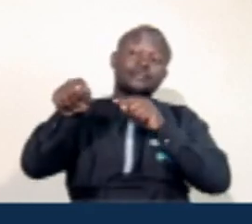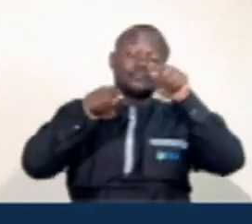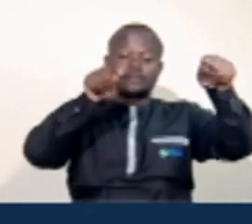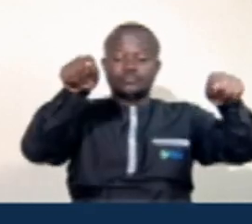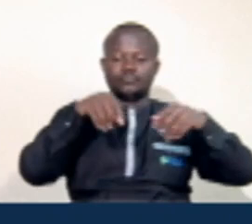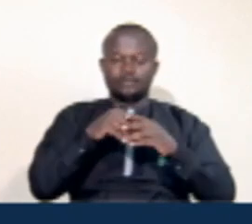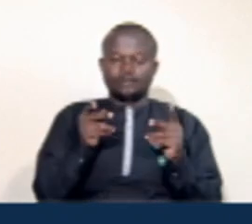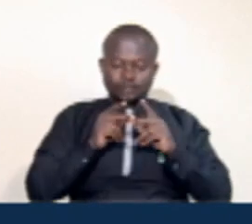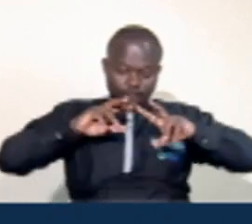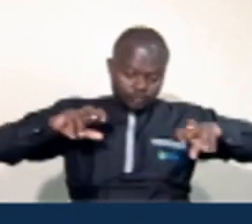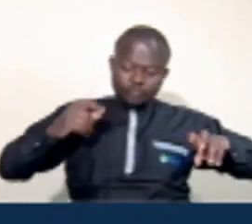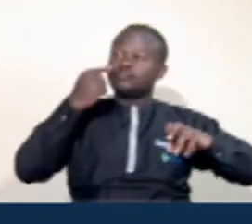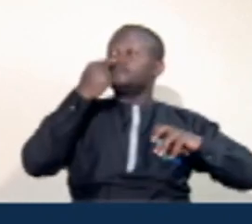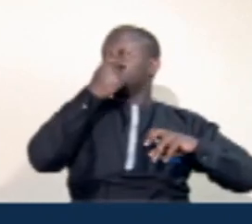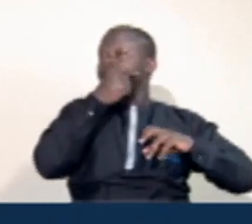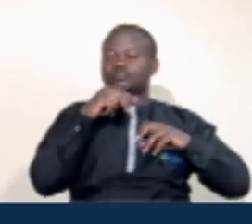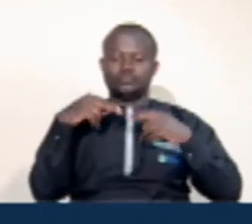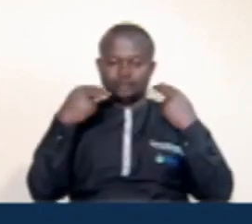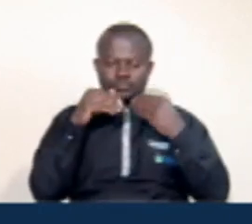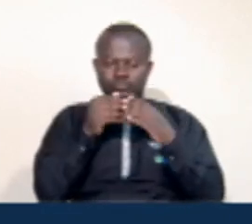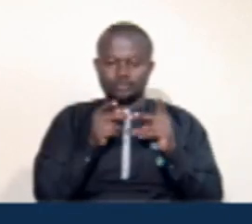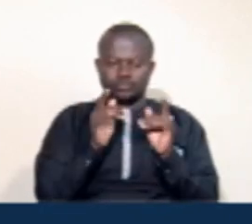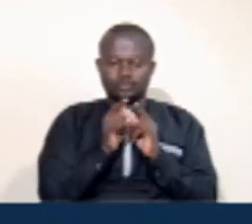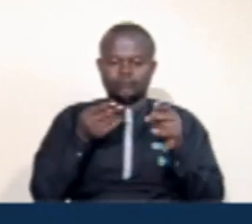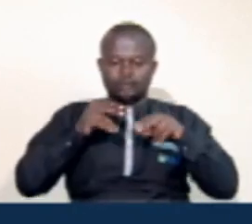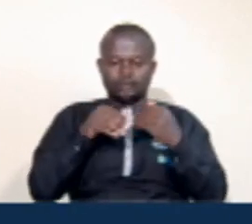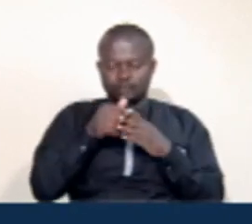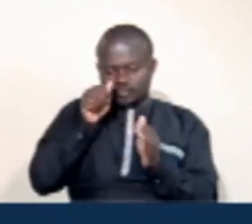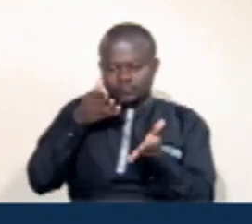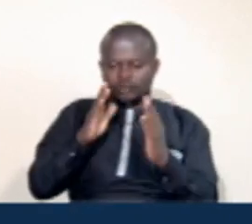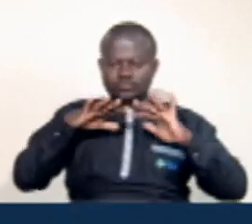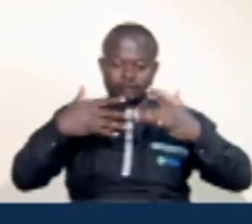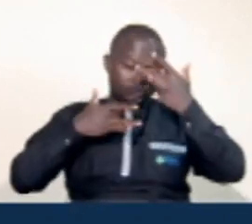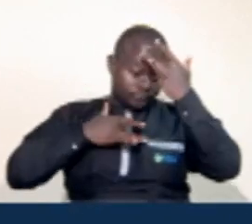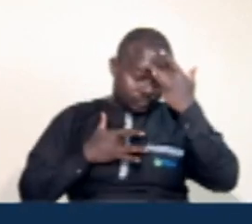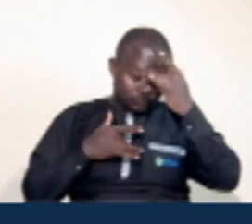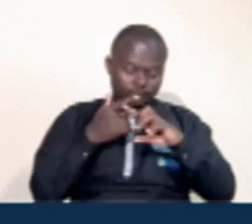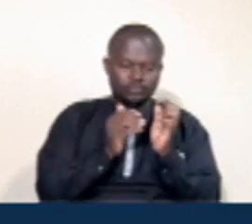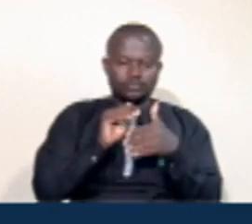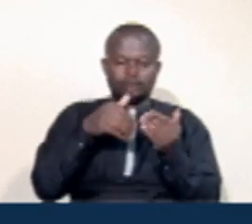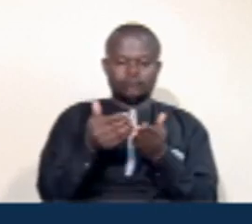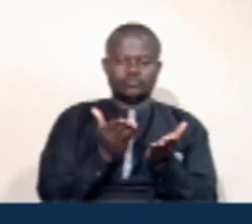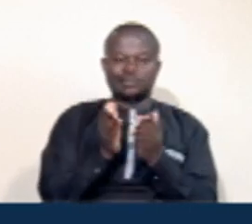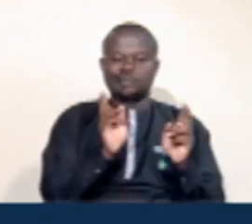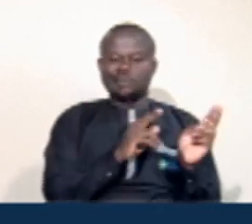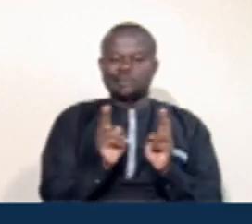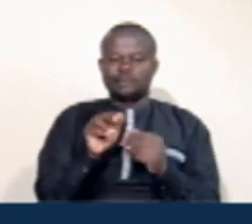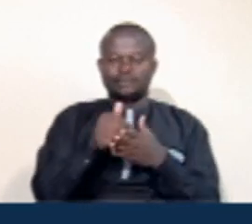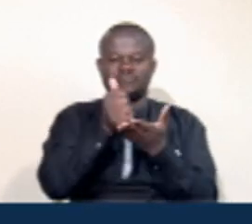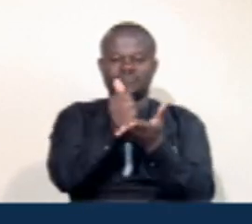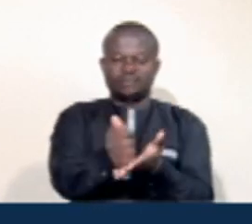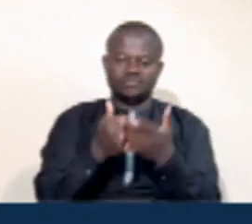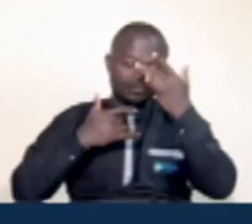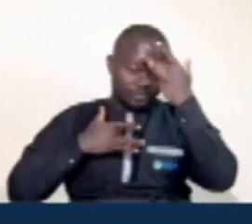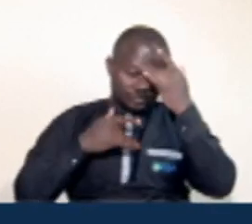naho bazajya bapimirwa ku mahoteli naho inama zizajya zibera kuri cyana ubwandu buhagaze ariko hari na serivisi zisanzwe zo kubafasha waba